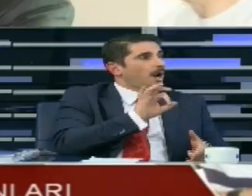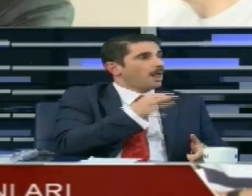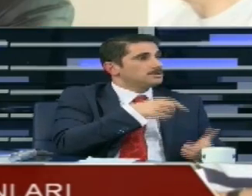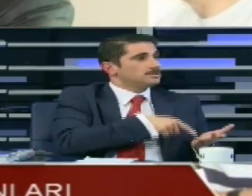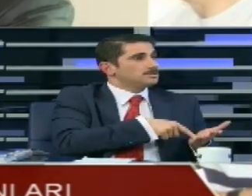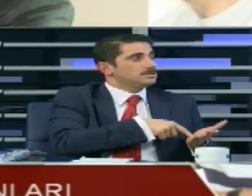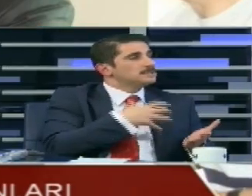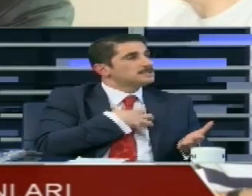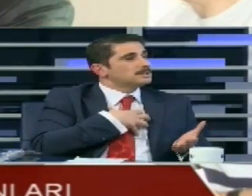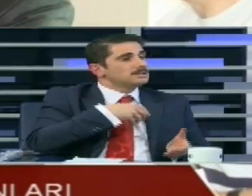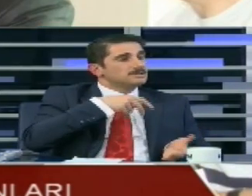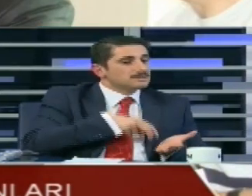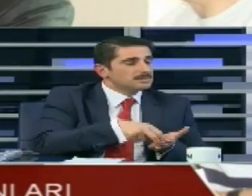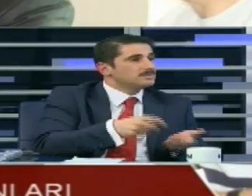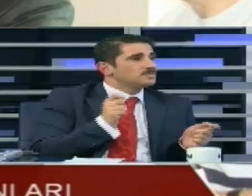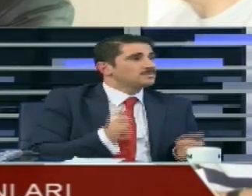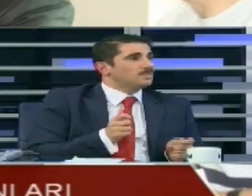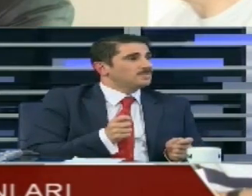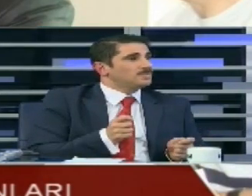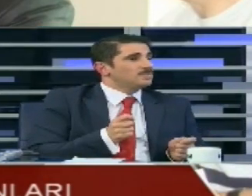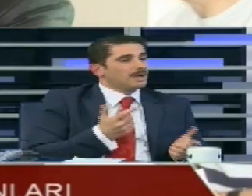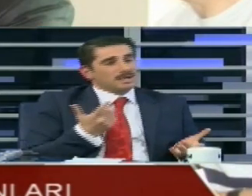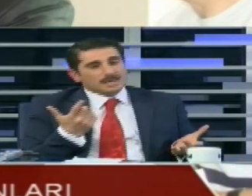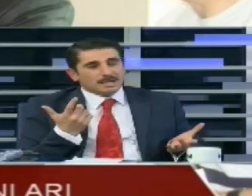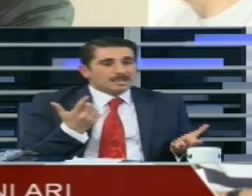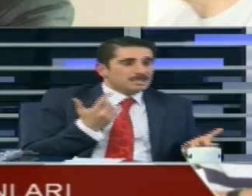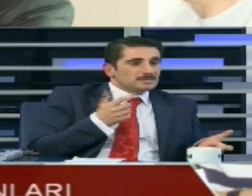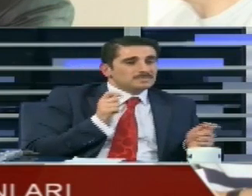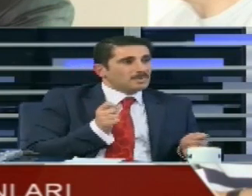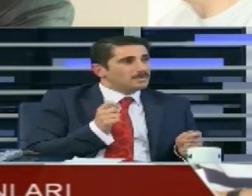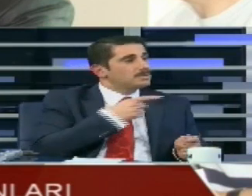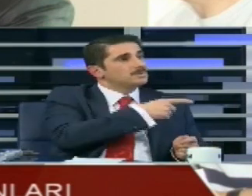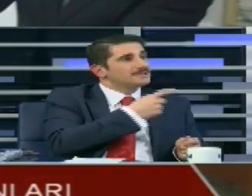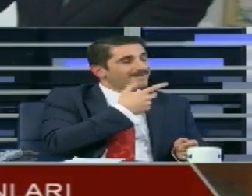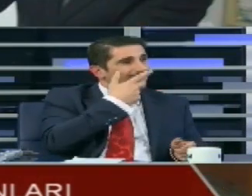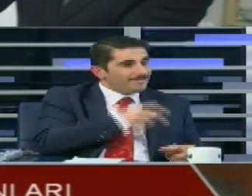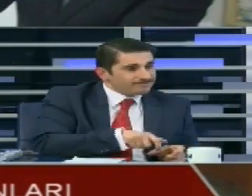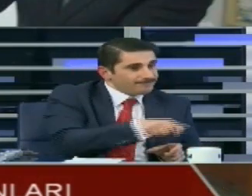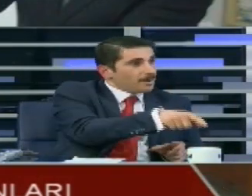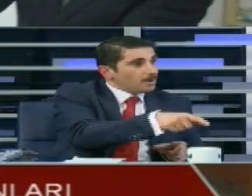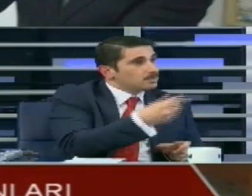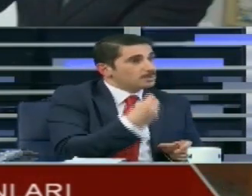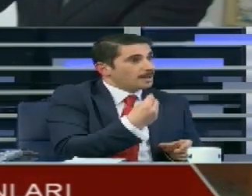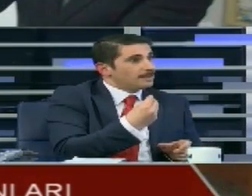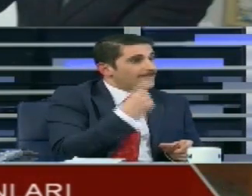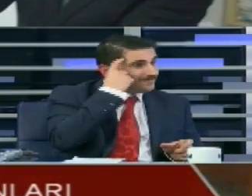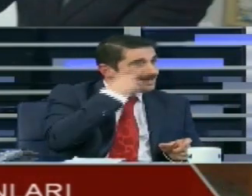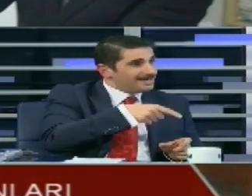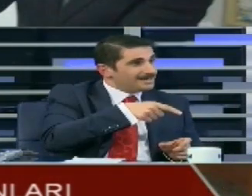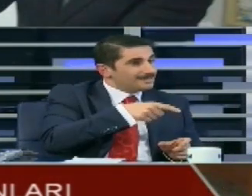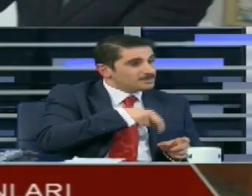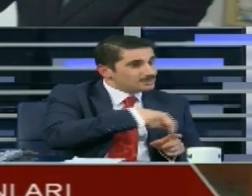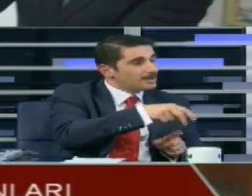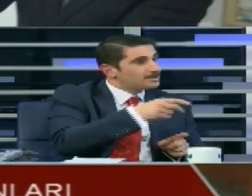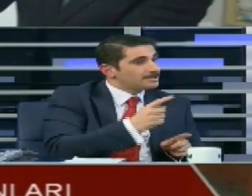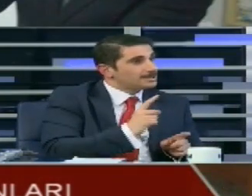bir servisin yapılması gerekiyor. Bunu Aile Sosyal Politikalar Bakanlığı aslında bir proje haline getirdi fakat yürürlüğe girmedi. Yürürlüğe girmesi